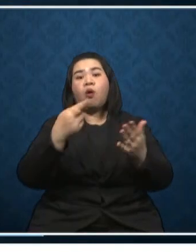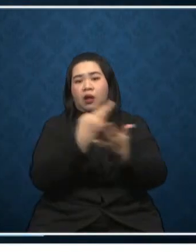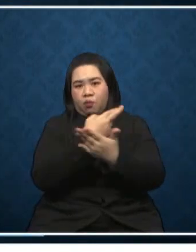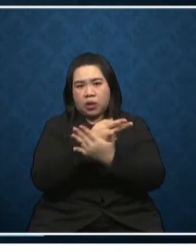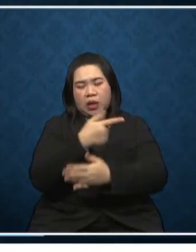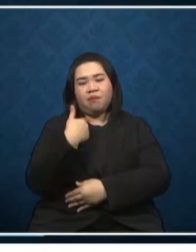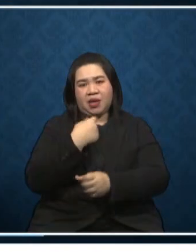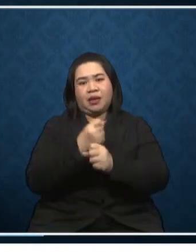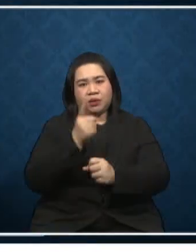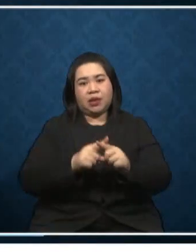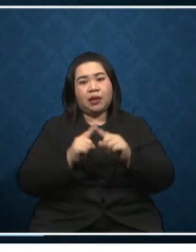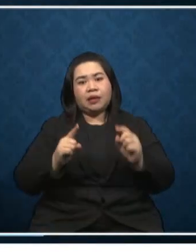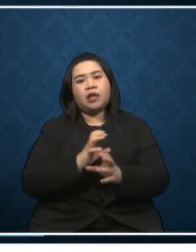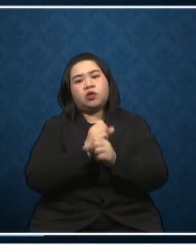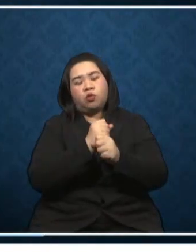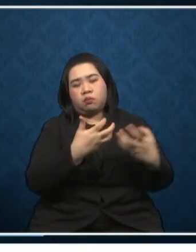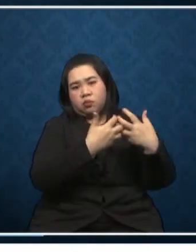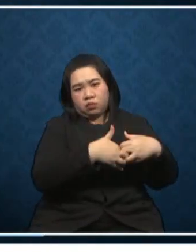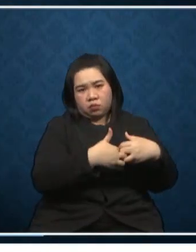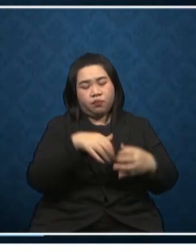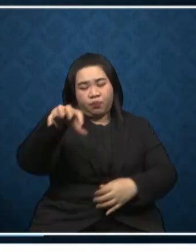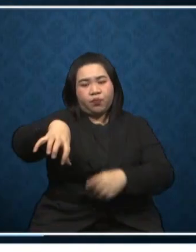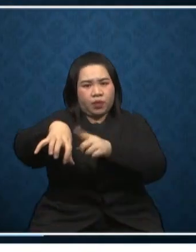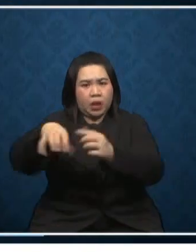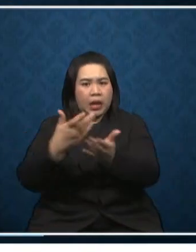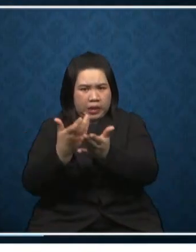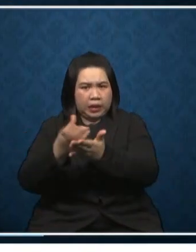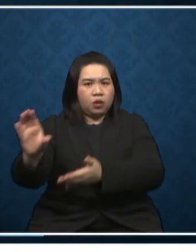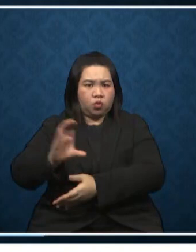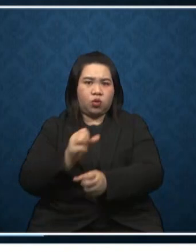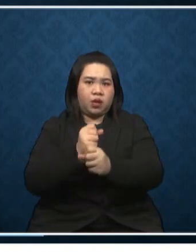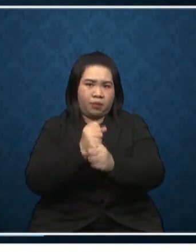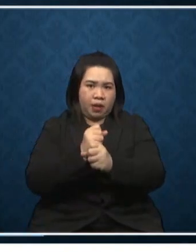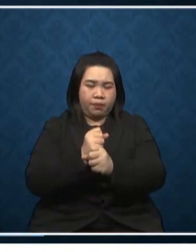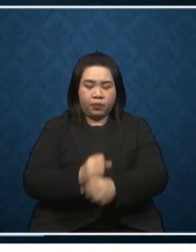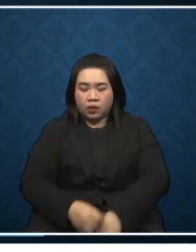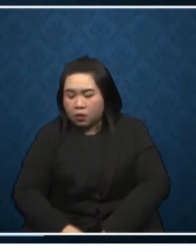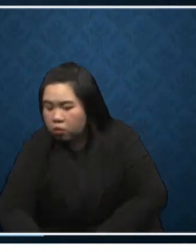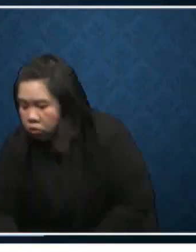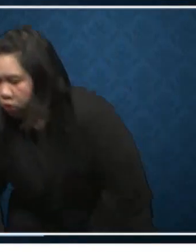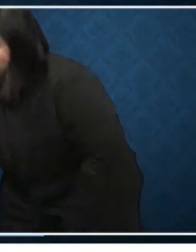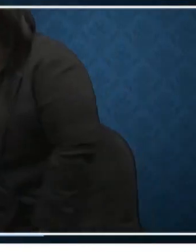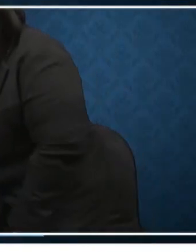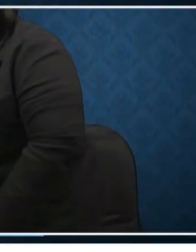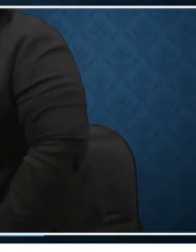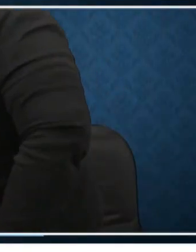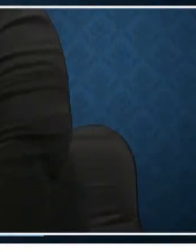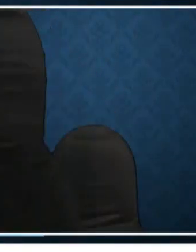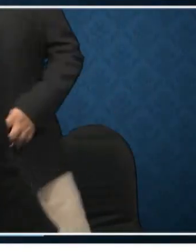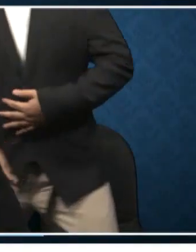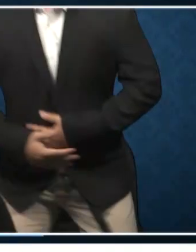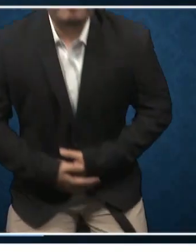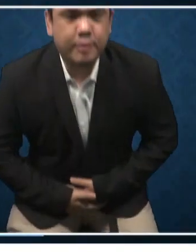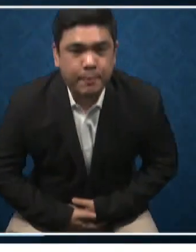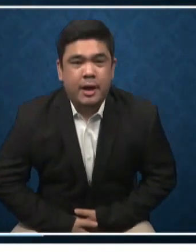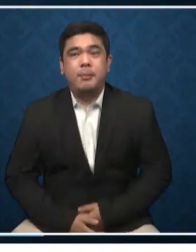็เริมจิจขมา แตศุถายแล้วกรมโงานศากรมจะต้องหาเงินทุนมาดำลงการเองซึอัี้เราก็เสนอแ่ว่าการแ้ปัหาเนี่ยกจะตงกอง